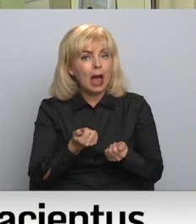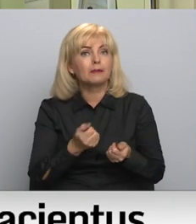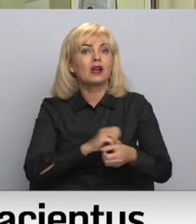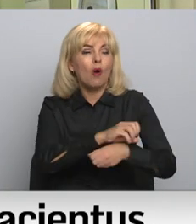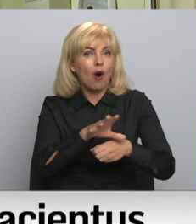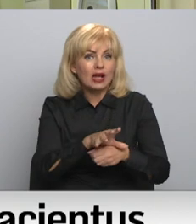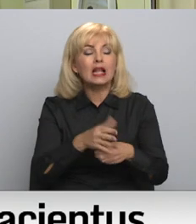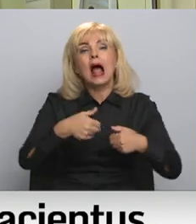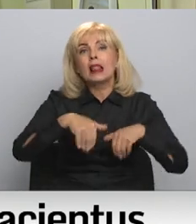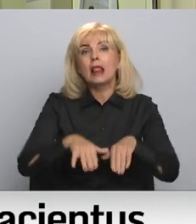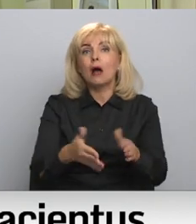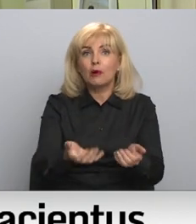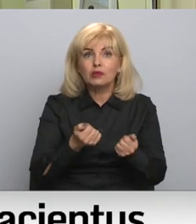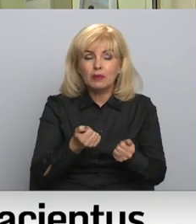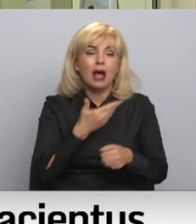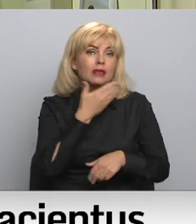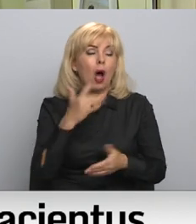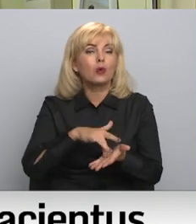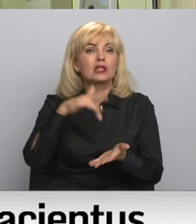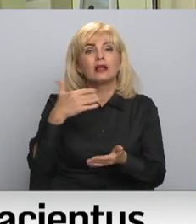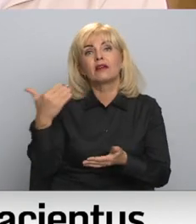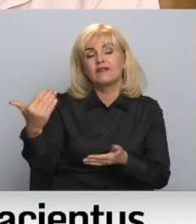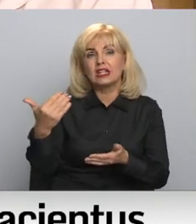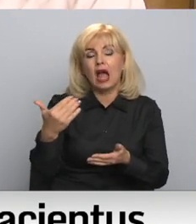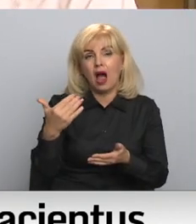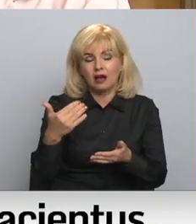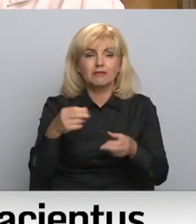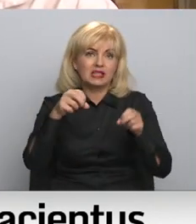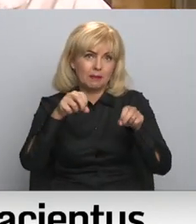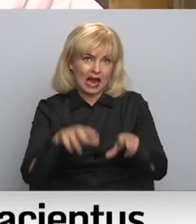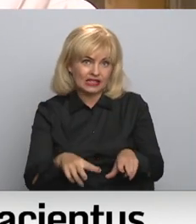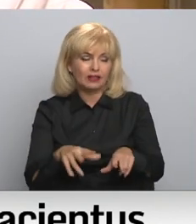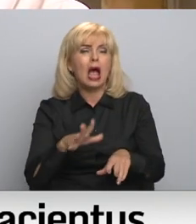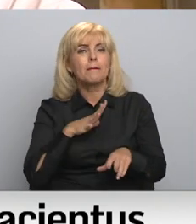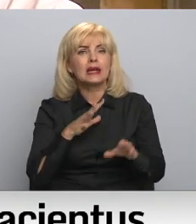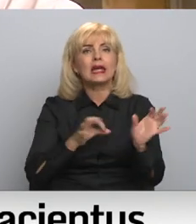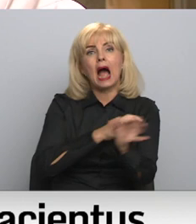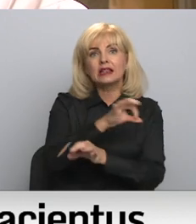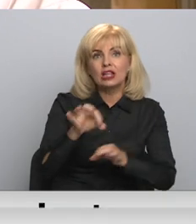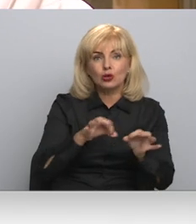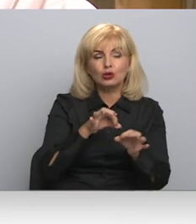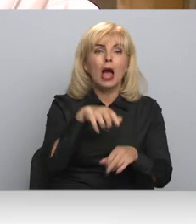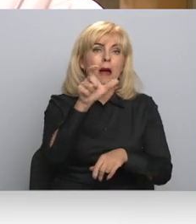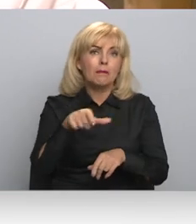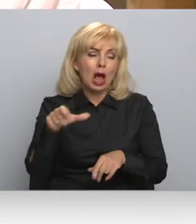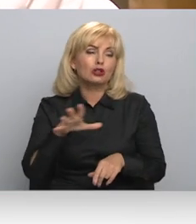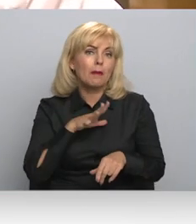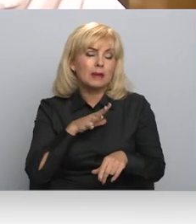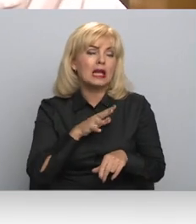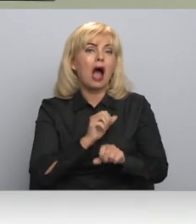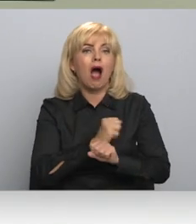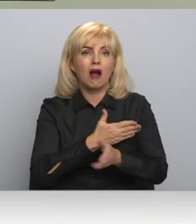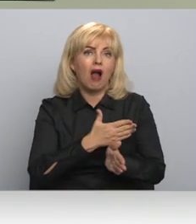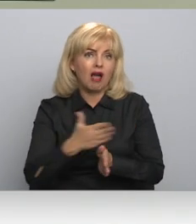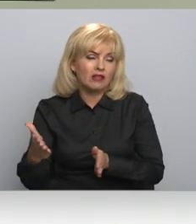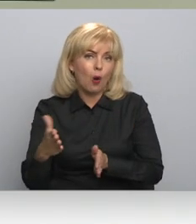Lēmums pieņemts, lai arī tā nesot centra specifika. Bija diskusijas. Ir personāls, kas ir gatavs ātri